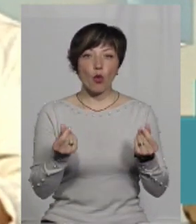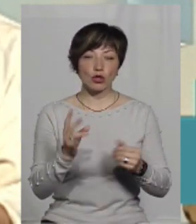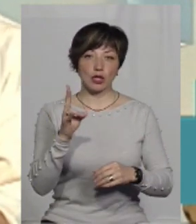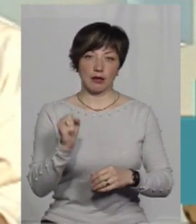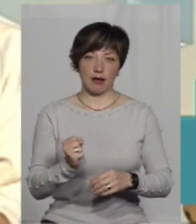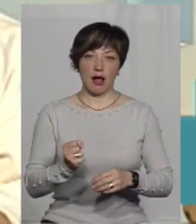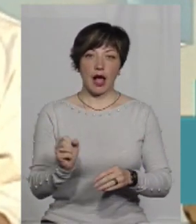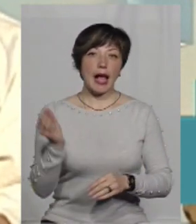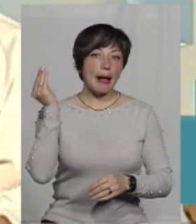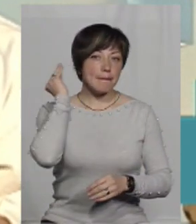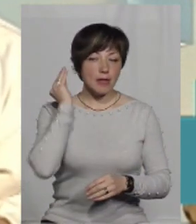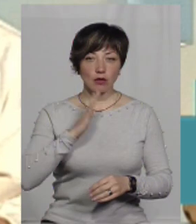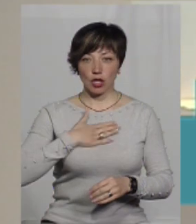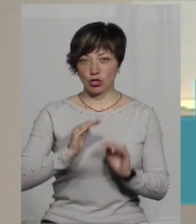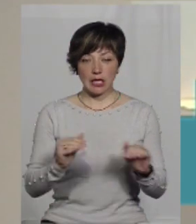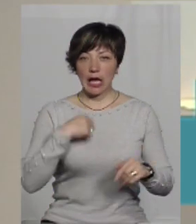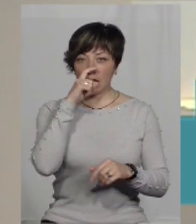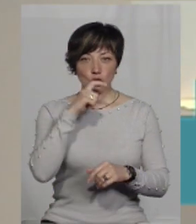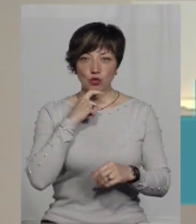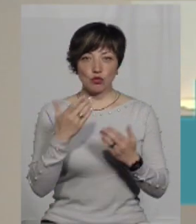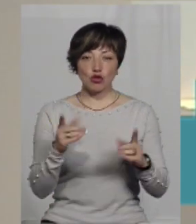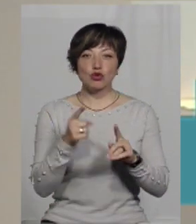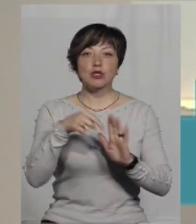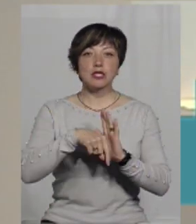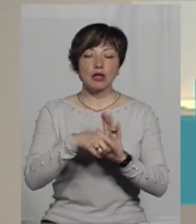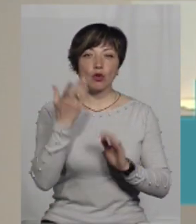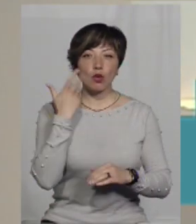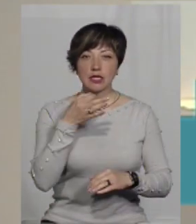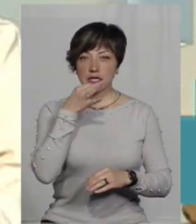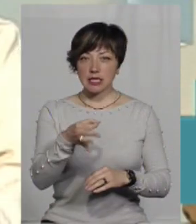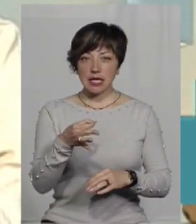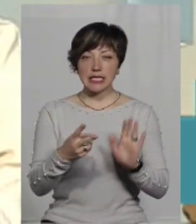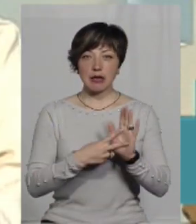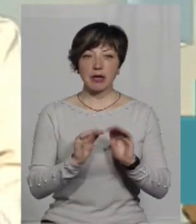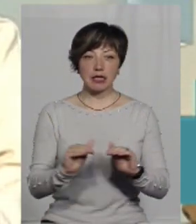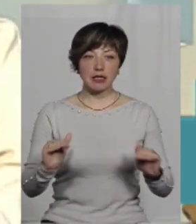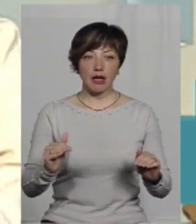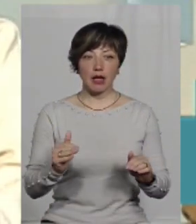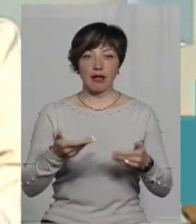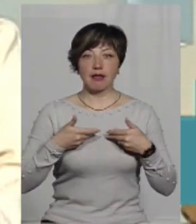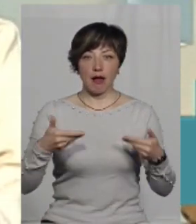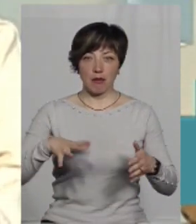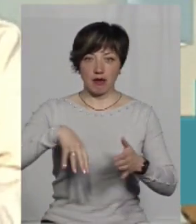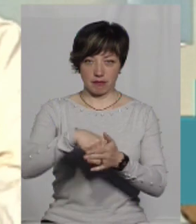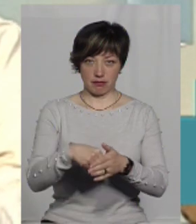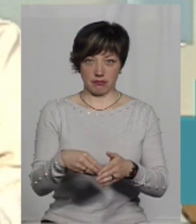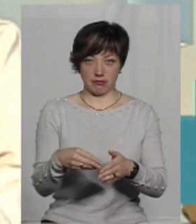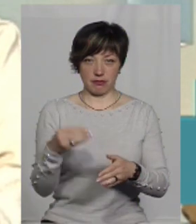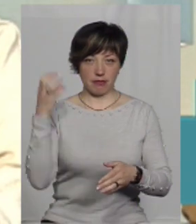на імплантування наших дітей. Тому я не розумію, що означає, коли він сказав «семеро дітей нами проімплантовано».